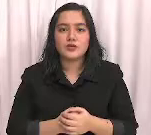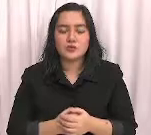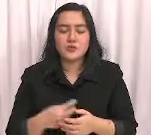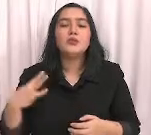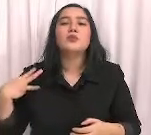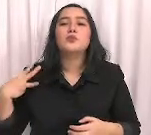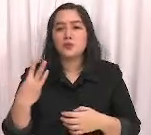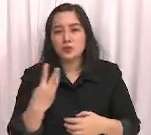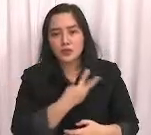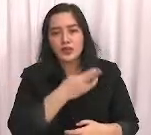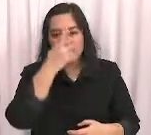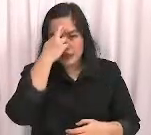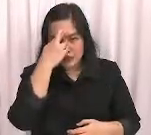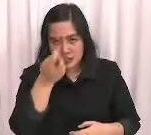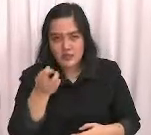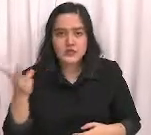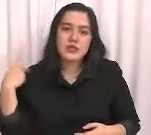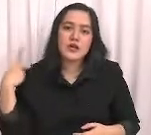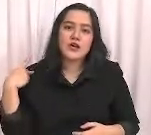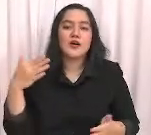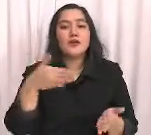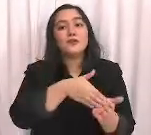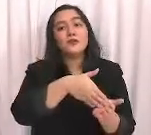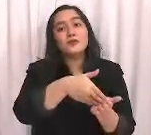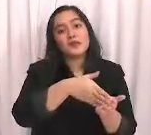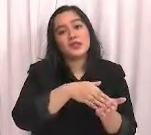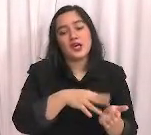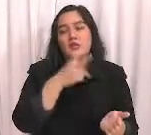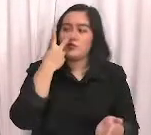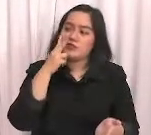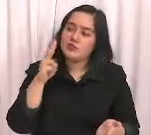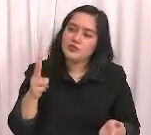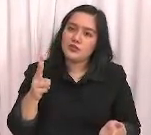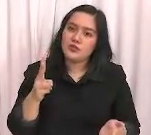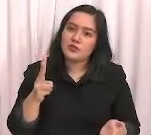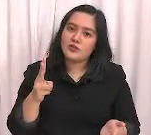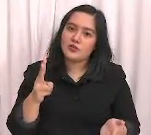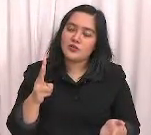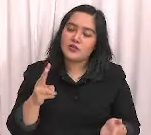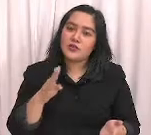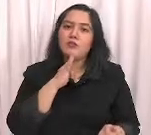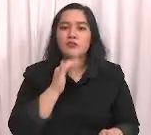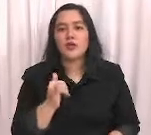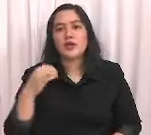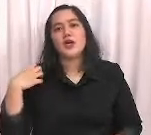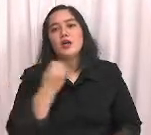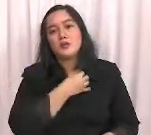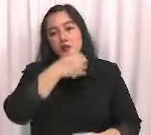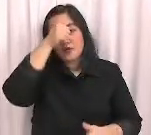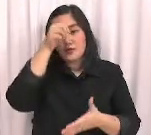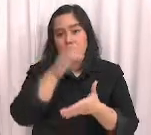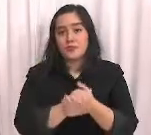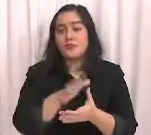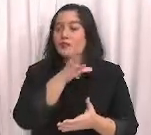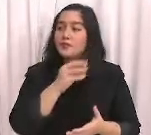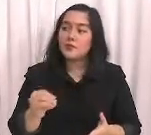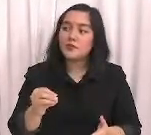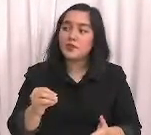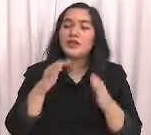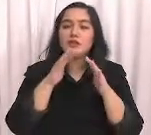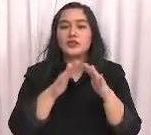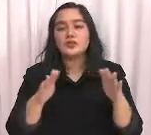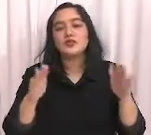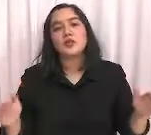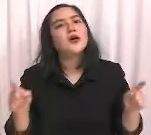kahinaan. Amen. Alright? Mm-hmm. Now, nakikita yan ng asawa natin, nakikita yan ng anak natin. Now, ang napakaganda nito, may asawa